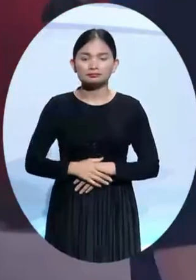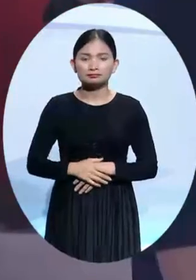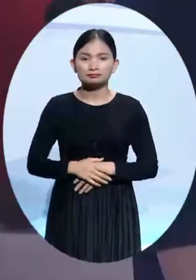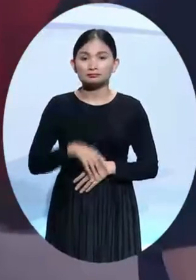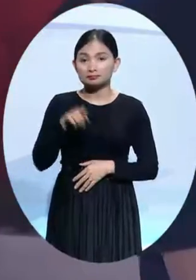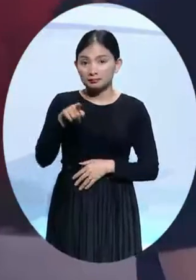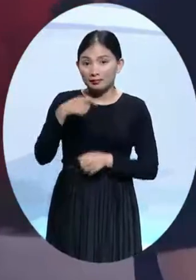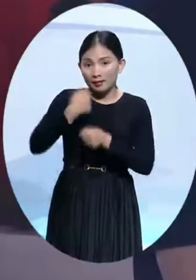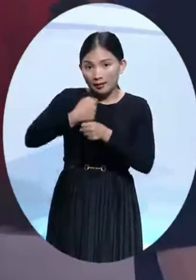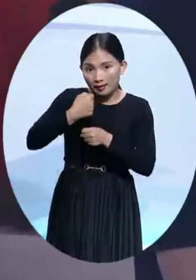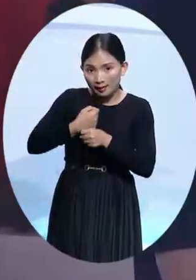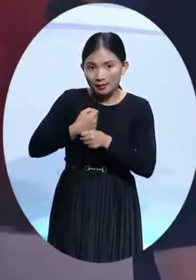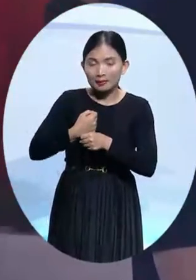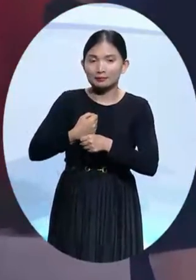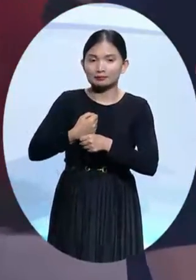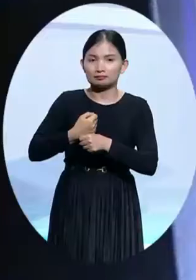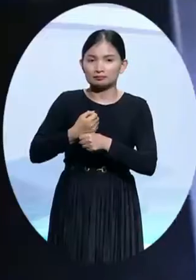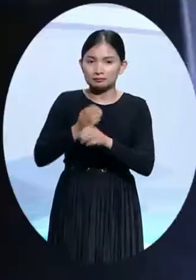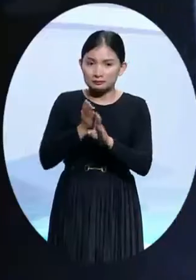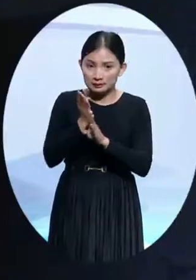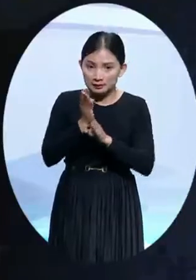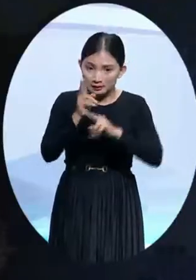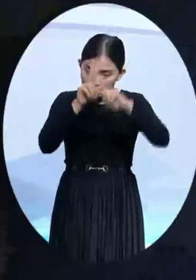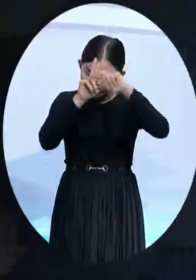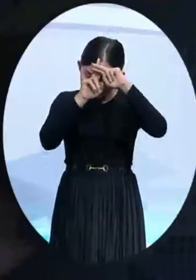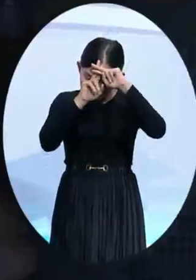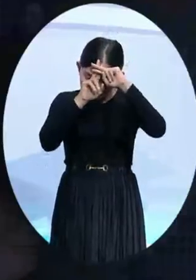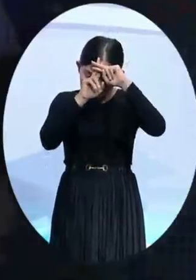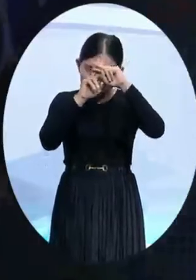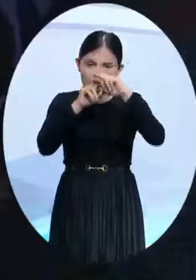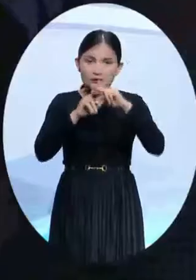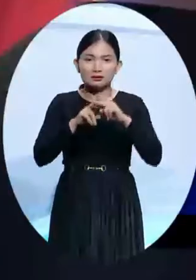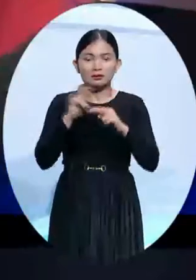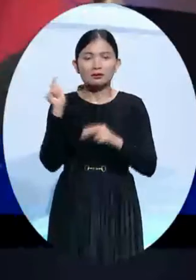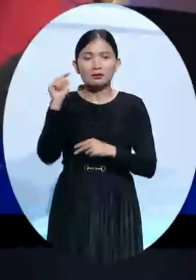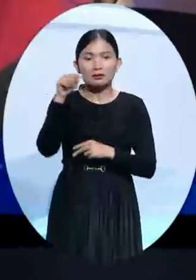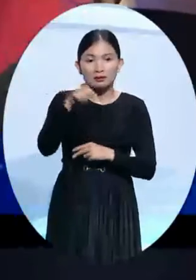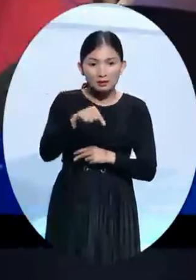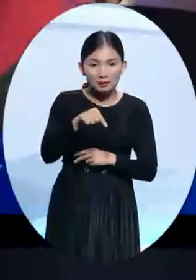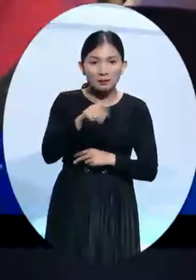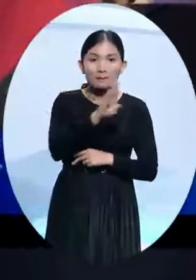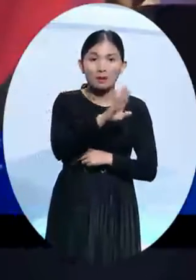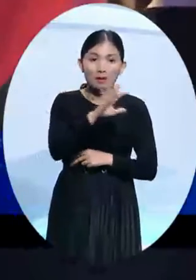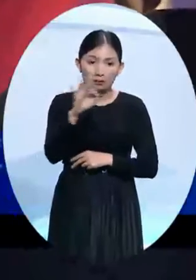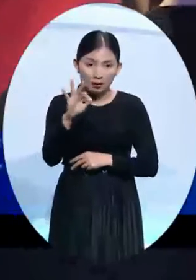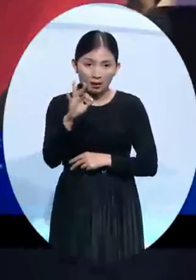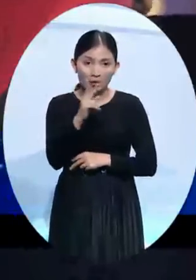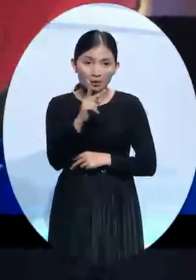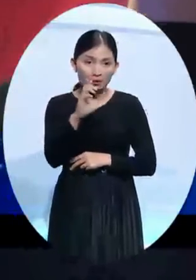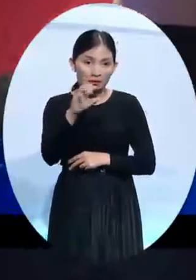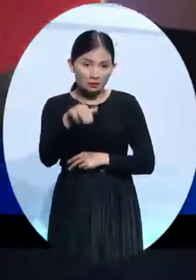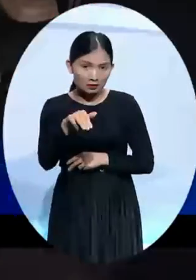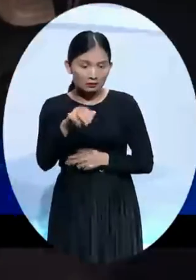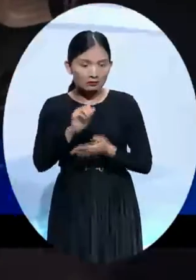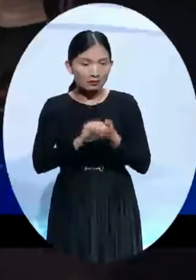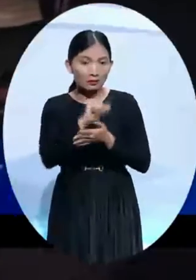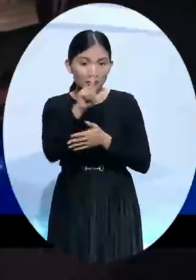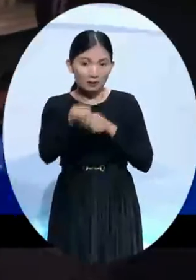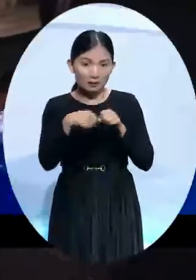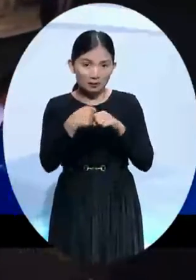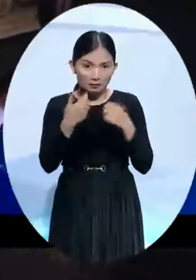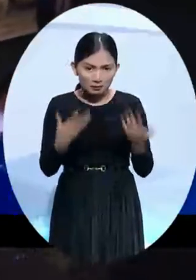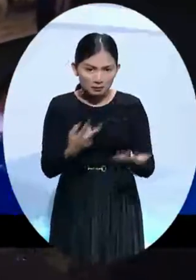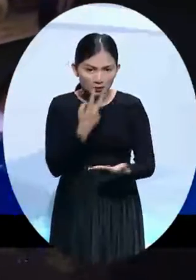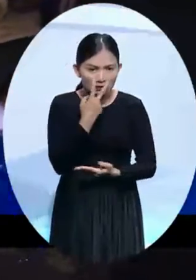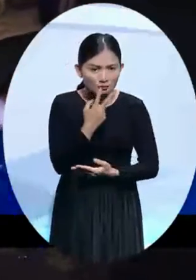y, thăm Bảo tàng Hồ Chí Minh vào dịp tháng 7 năm nay, bà Võ Thị Thu Thủy đầy cảm xúc khi nghe câu chuyện này,